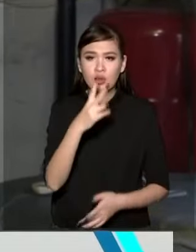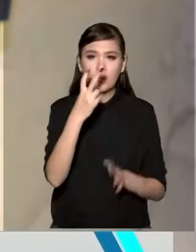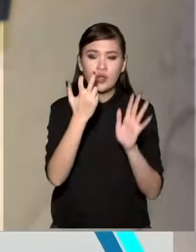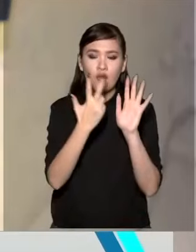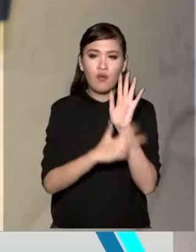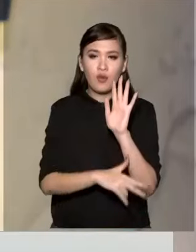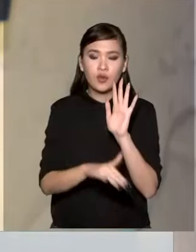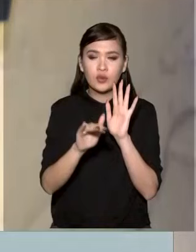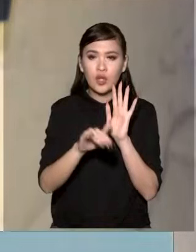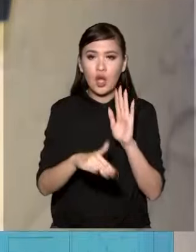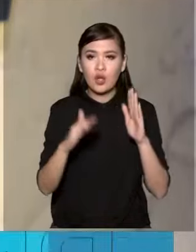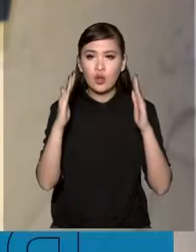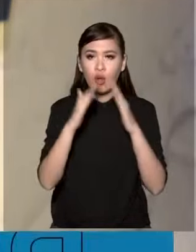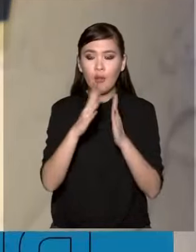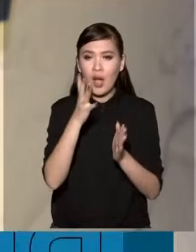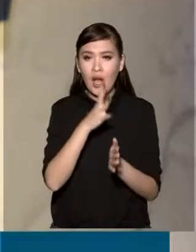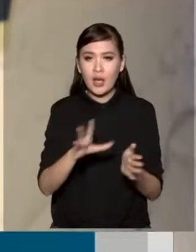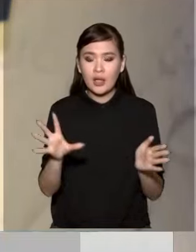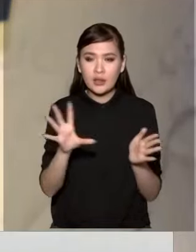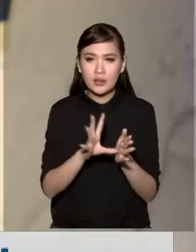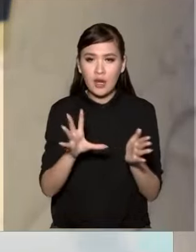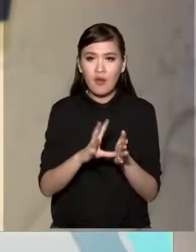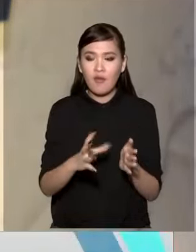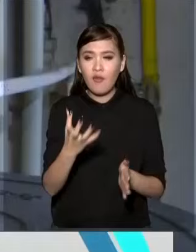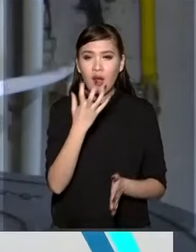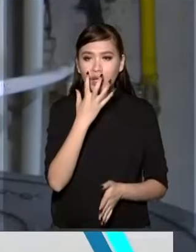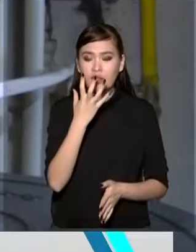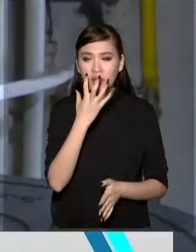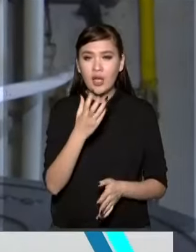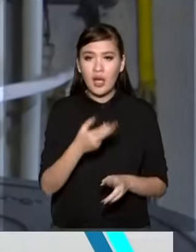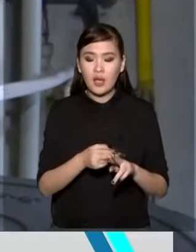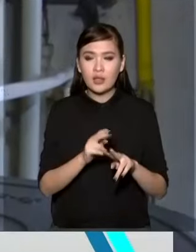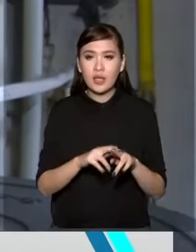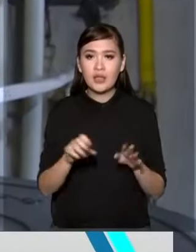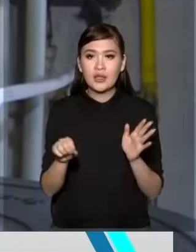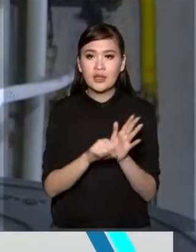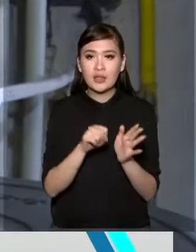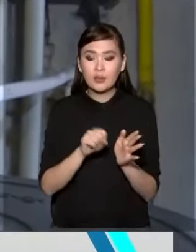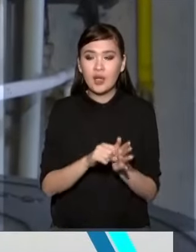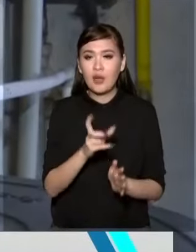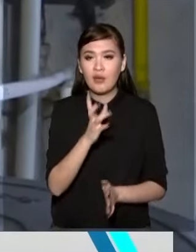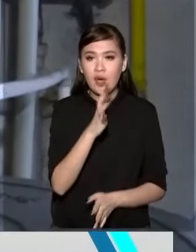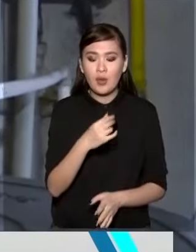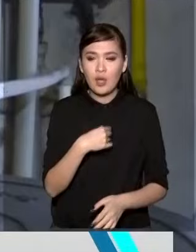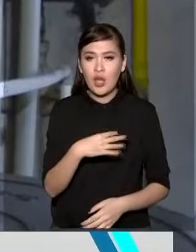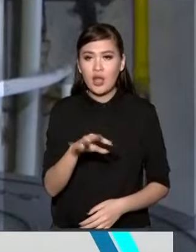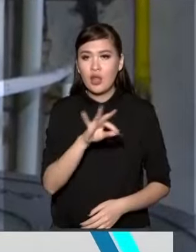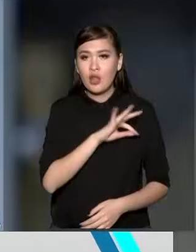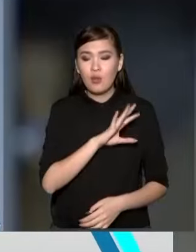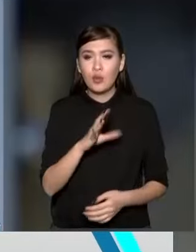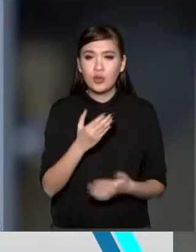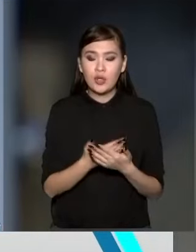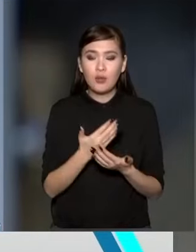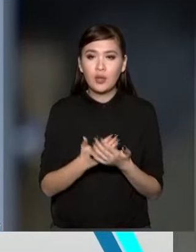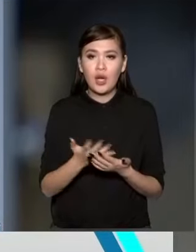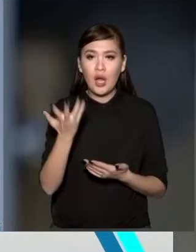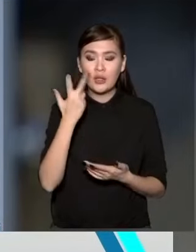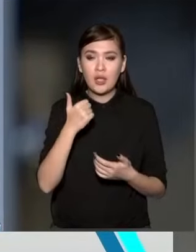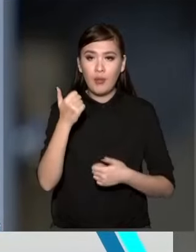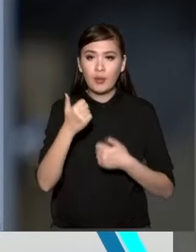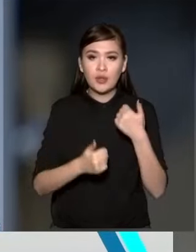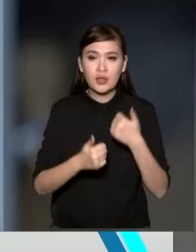240-280 тысяч. Дома стоит электрический водонагреватель, с ним зимнее время я не пользуюсь, вот это пользуюсь этим. По